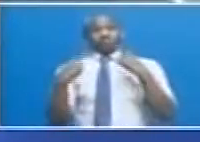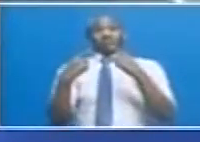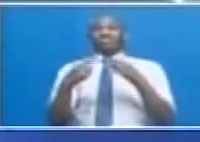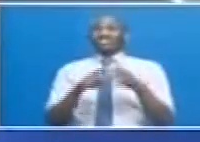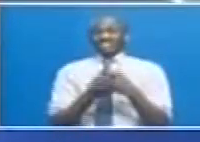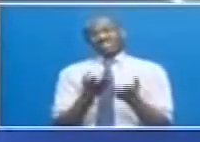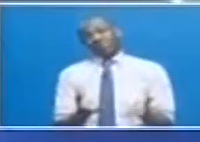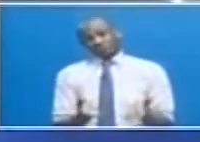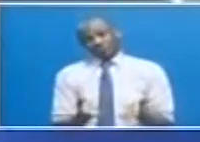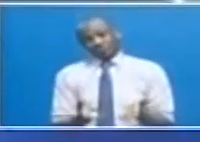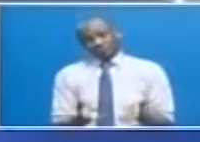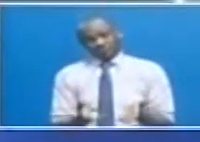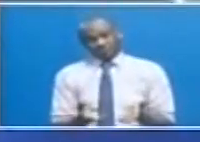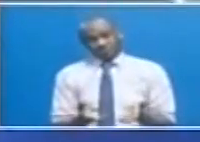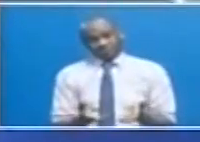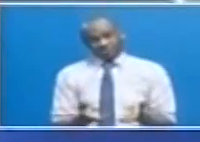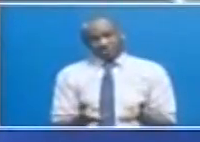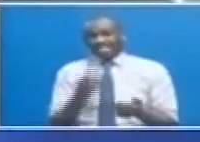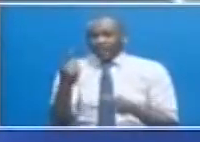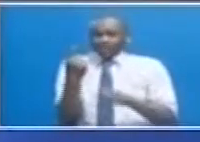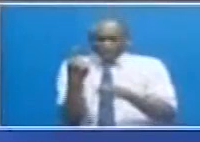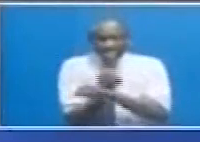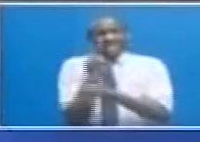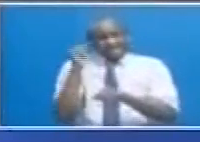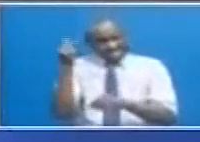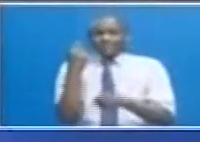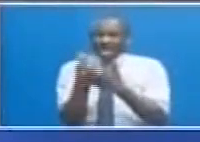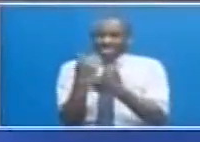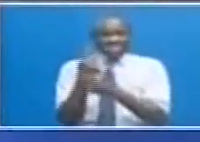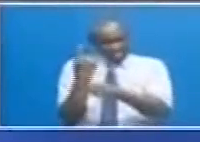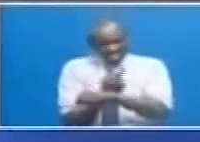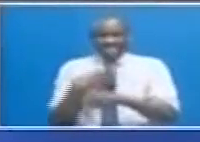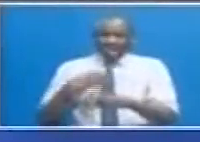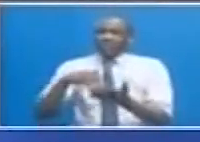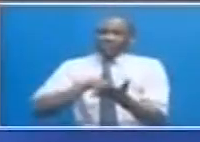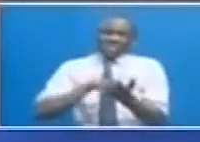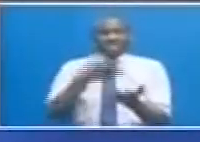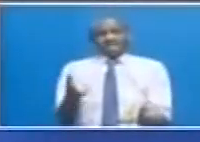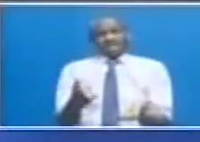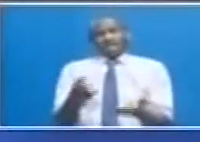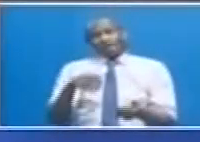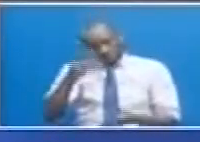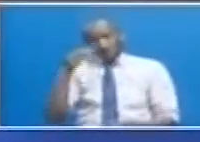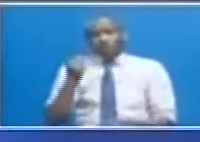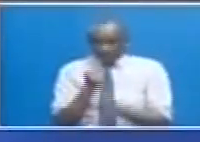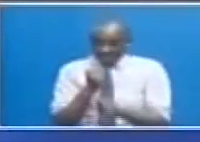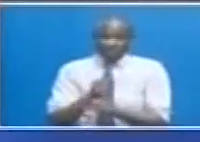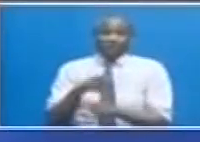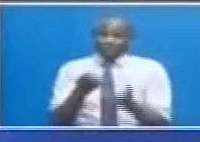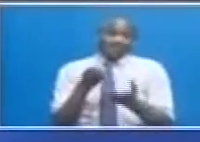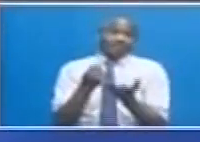beginning. But the shilling takes a beating. We should expect that more workers will demand to be